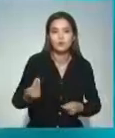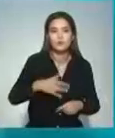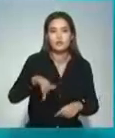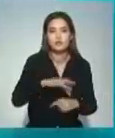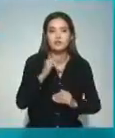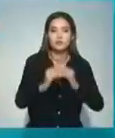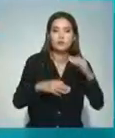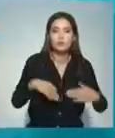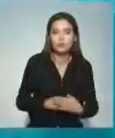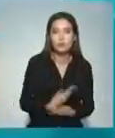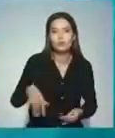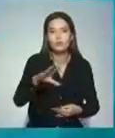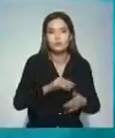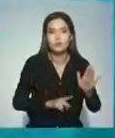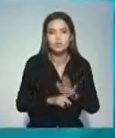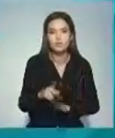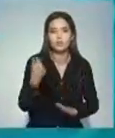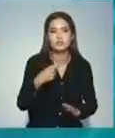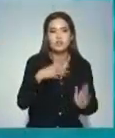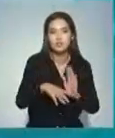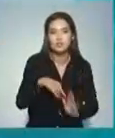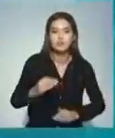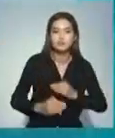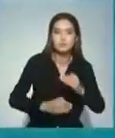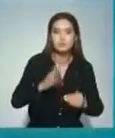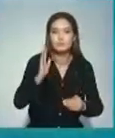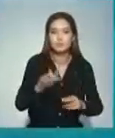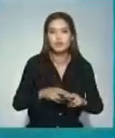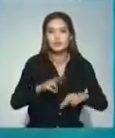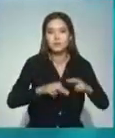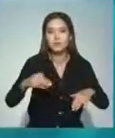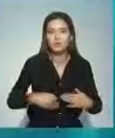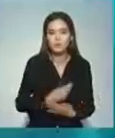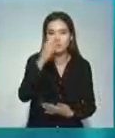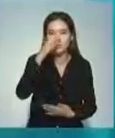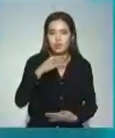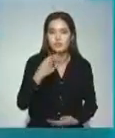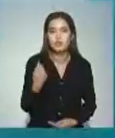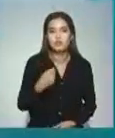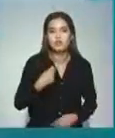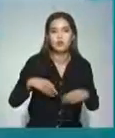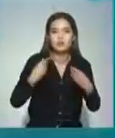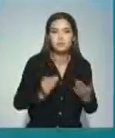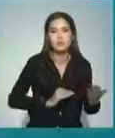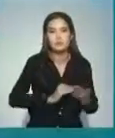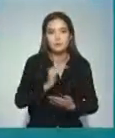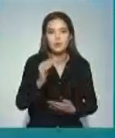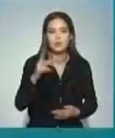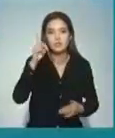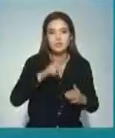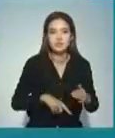новых успехов во всех начинаниях по реформированию и продвинется вперед по пути строительства нового Казахстана. Я придаю повышенное значение